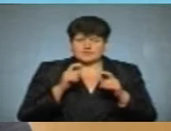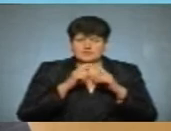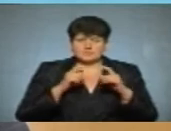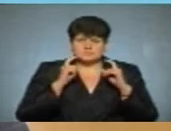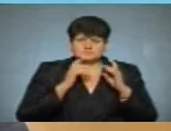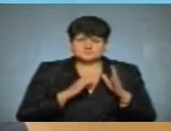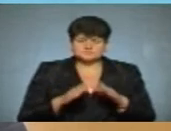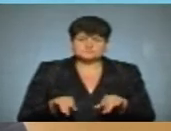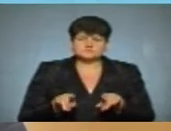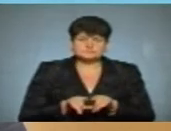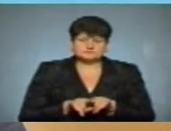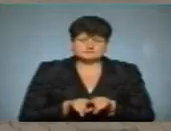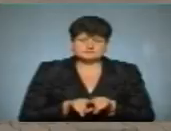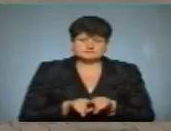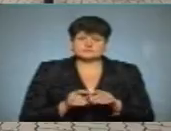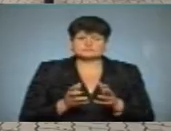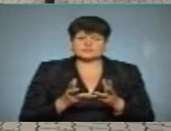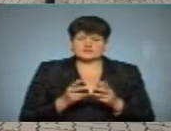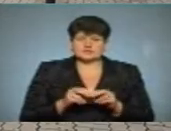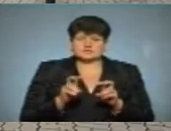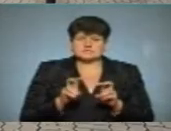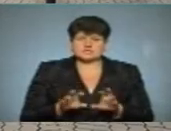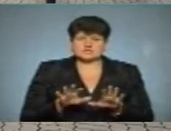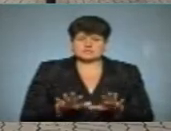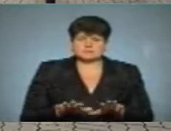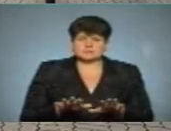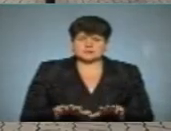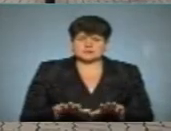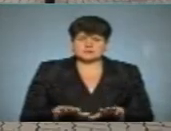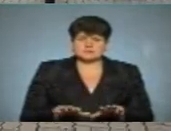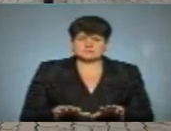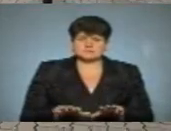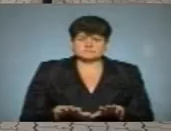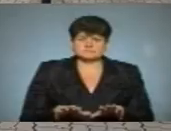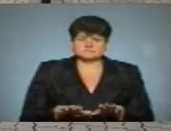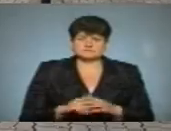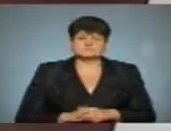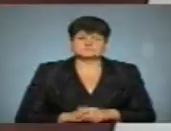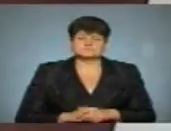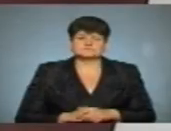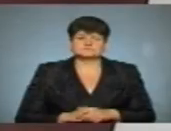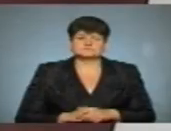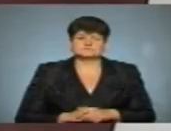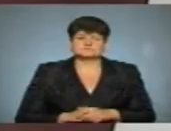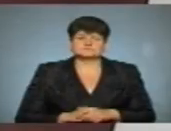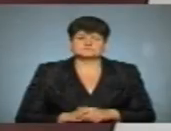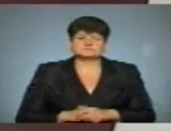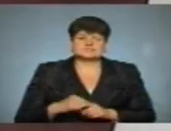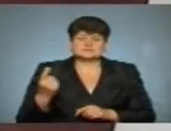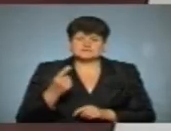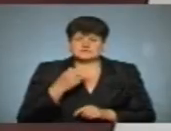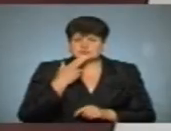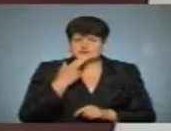місць, пасажирів по кількості сидячих місць. Анжела Шова, Оксана Галіяш. Новини на Суспільному. Тернопіль. З 1